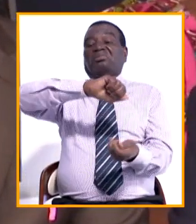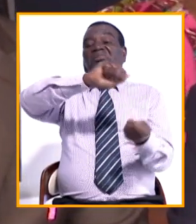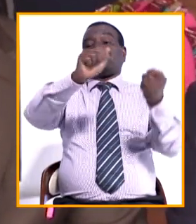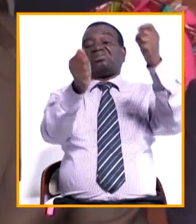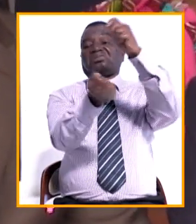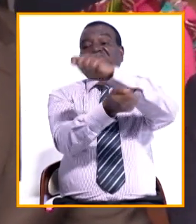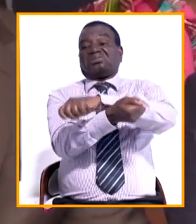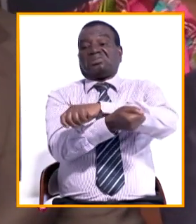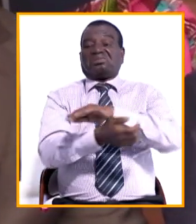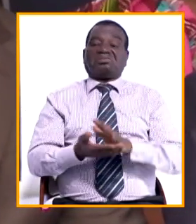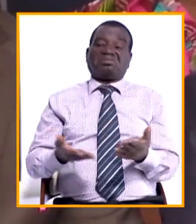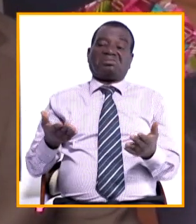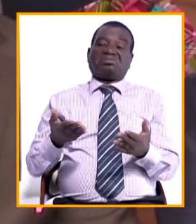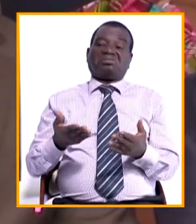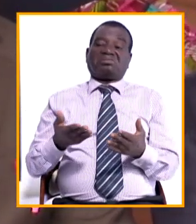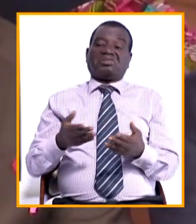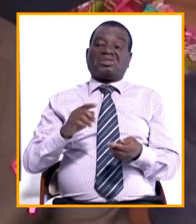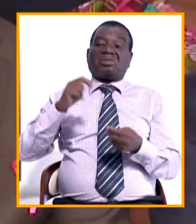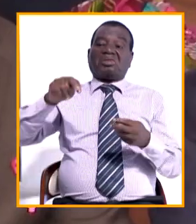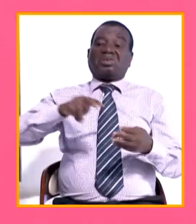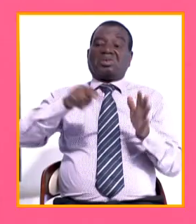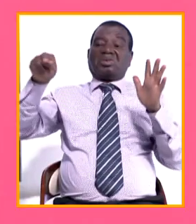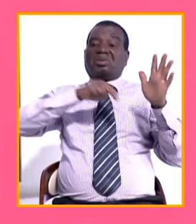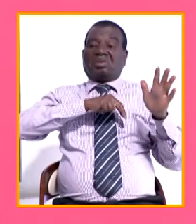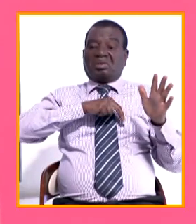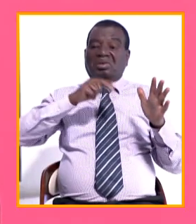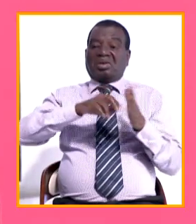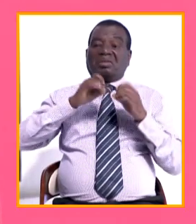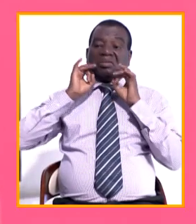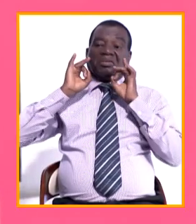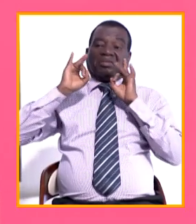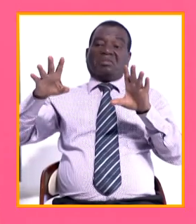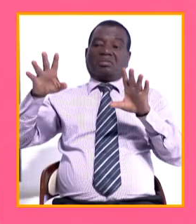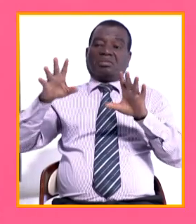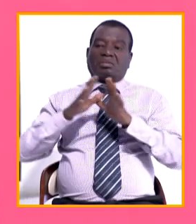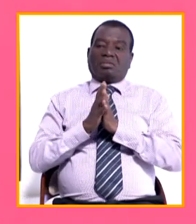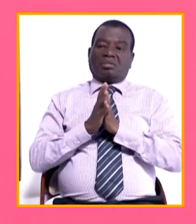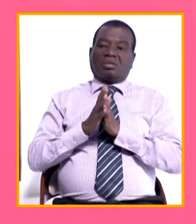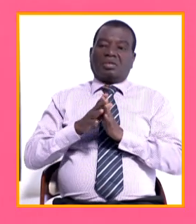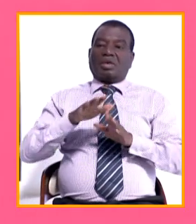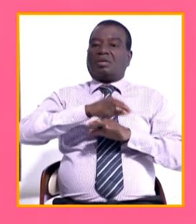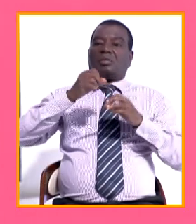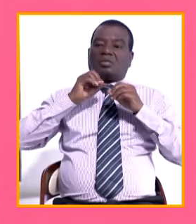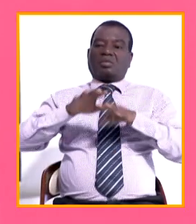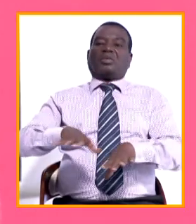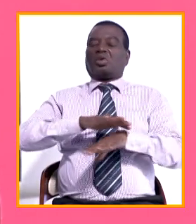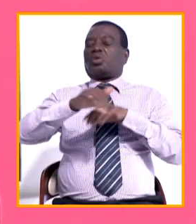transforme. D'un monde normal à un drame. Et vous perdez tous vos